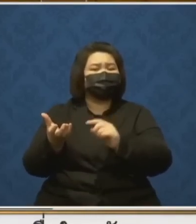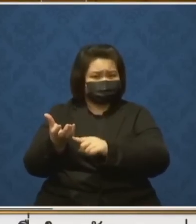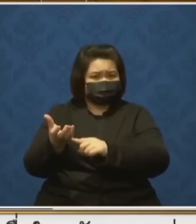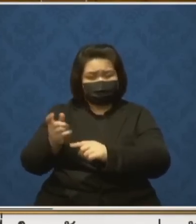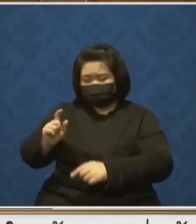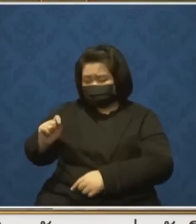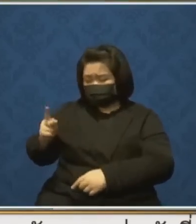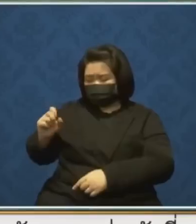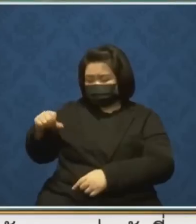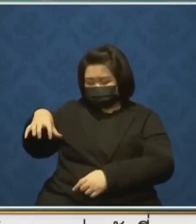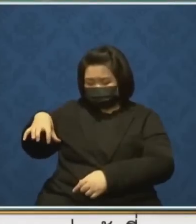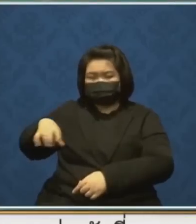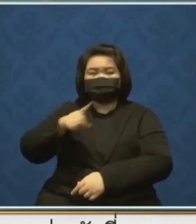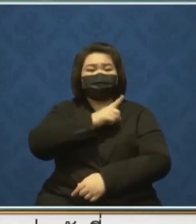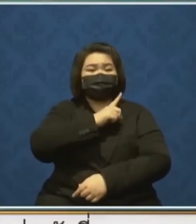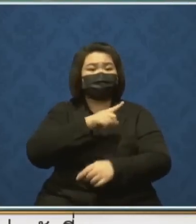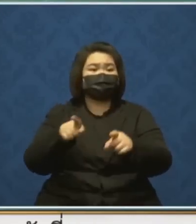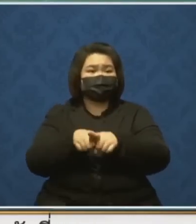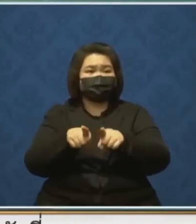ก.ส.ก็เป็นภารกิต้องตดตาม